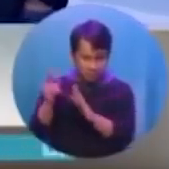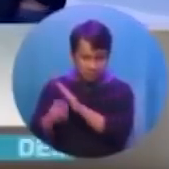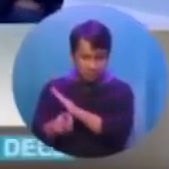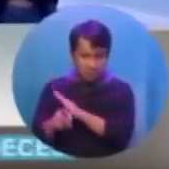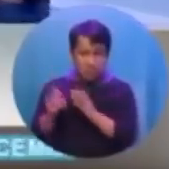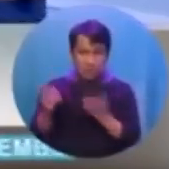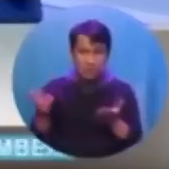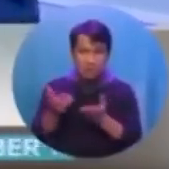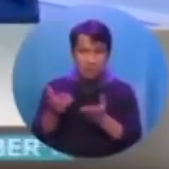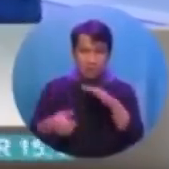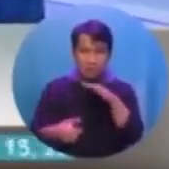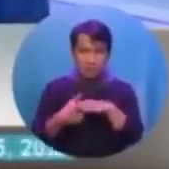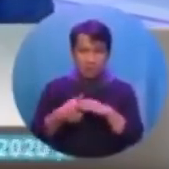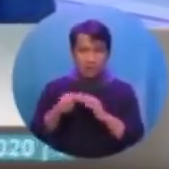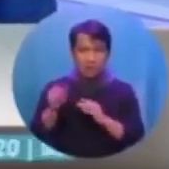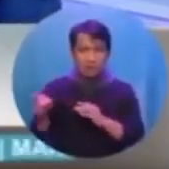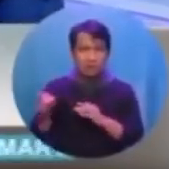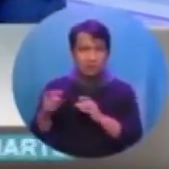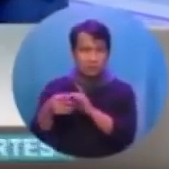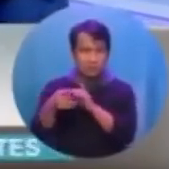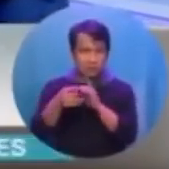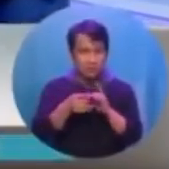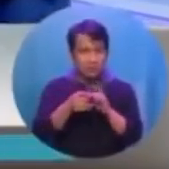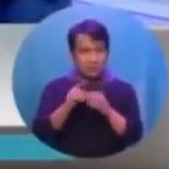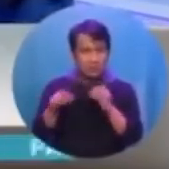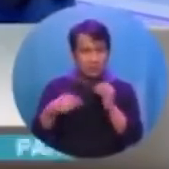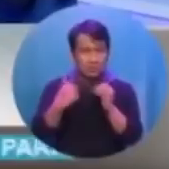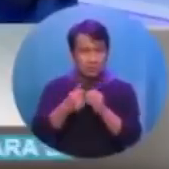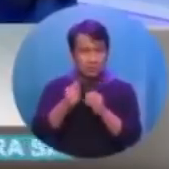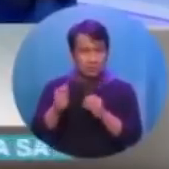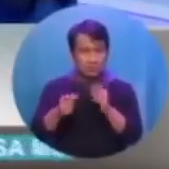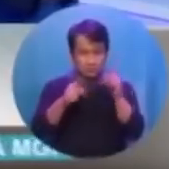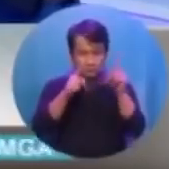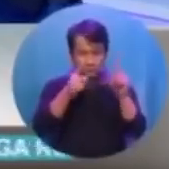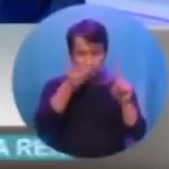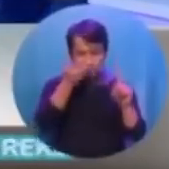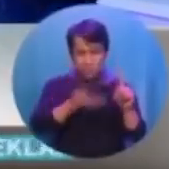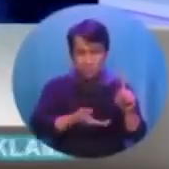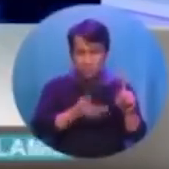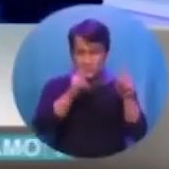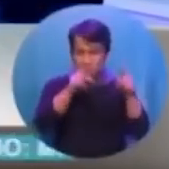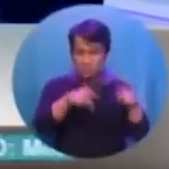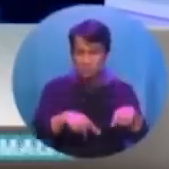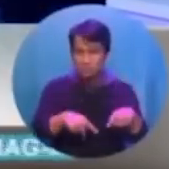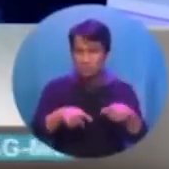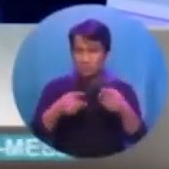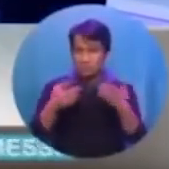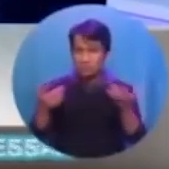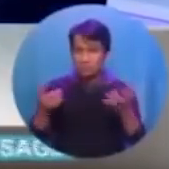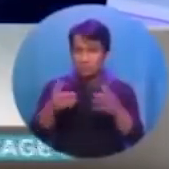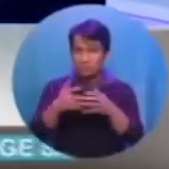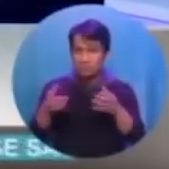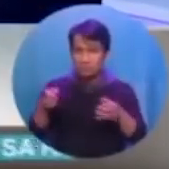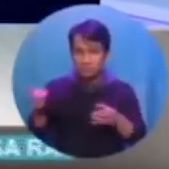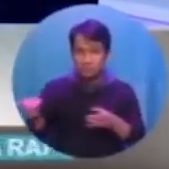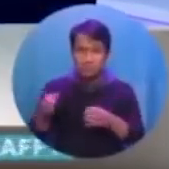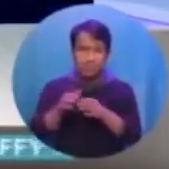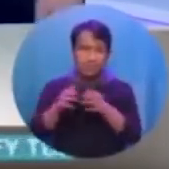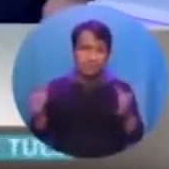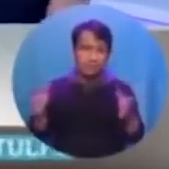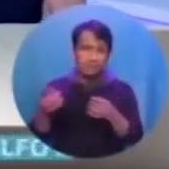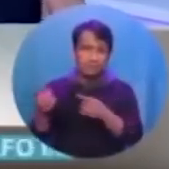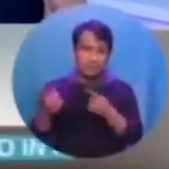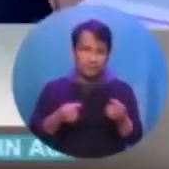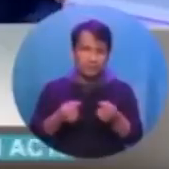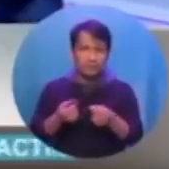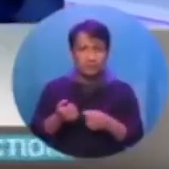kanya, lumilitaw dito na meron talagang mga tao o isang tao na sobrang kasalanan ang nagawa niya sa